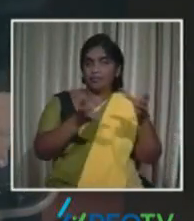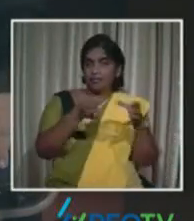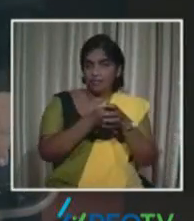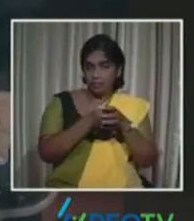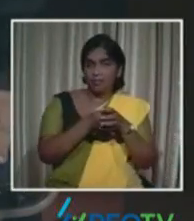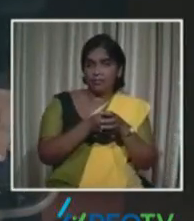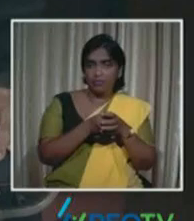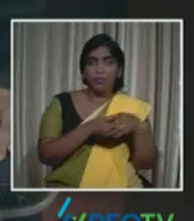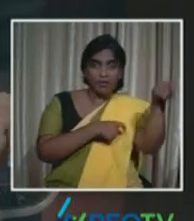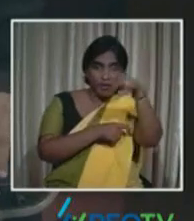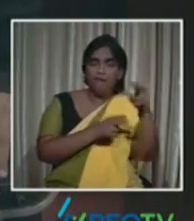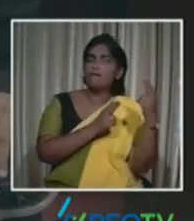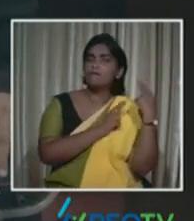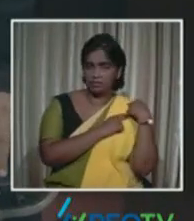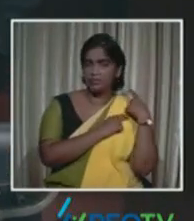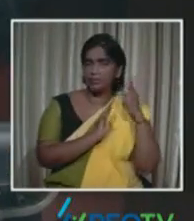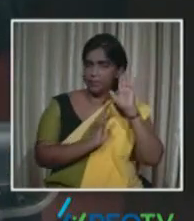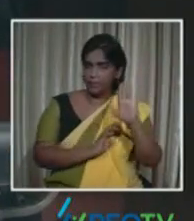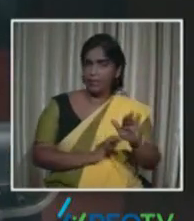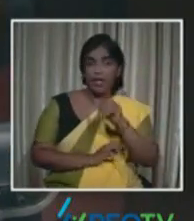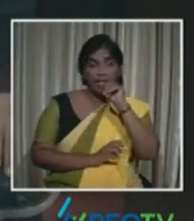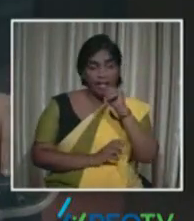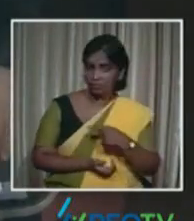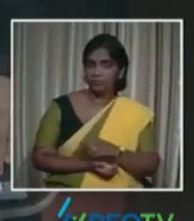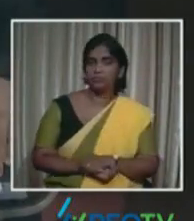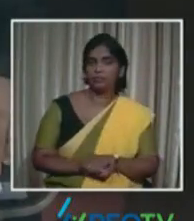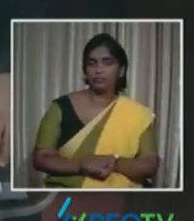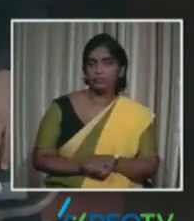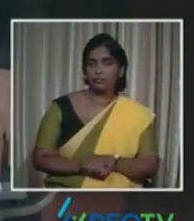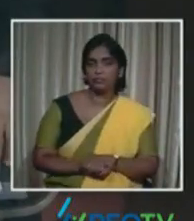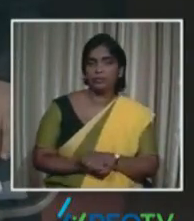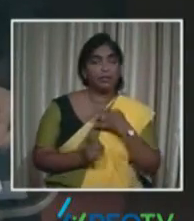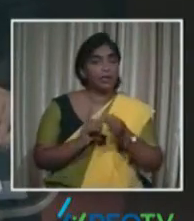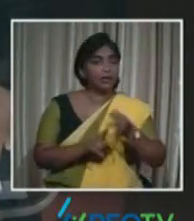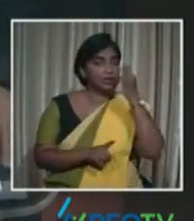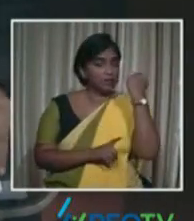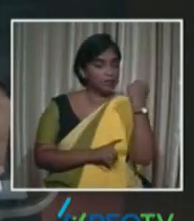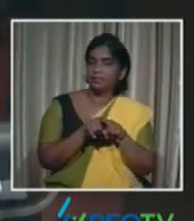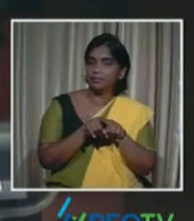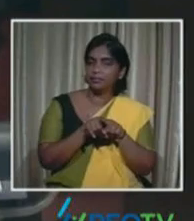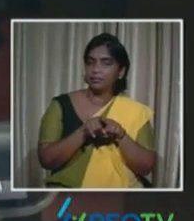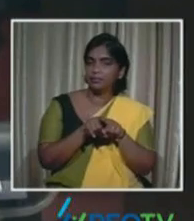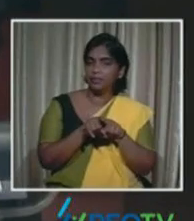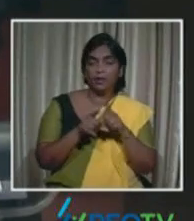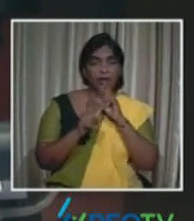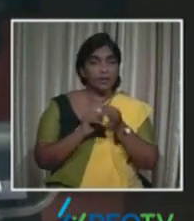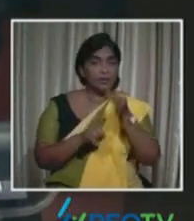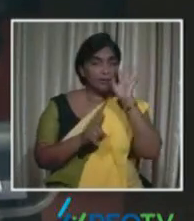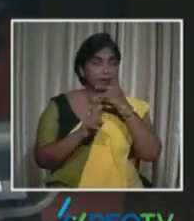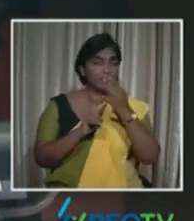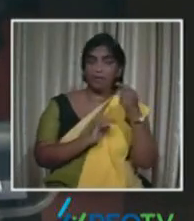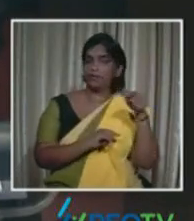කරන්න පුතුමල්ලගේ වගකීමක් යුතුයකමක් තිබෙනවා ඇත්ත හෙලිදරව් කරන්න විධායක ජනාධිපති ක්‍රමය අහෝසි කරන විධායක